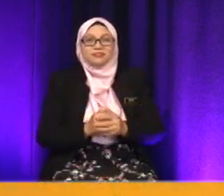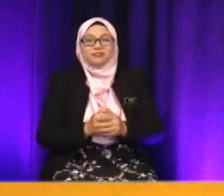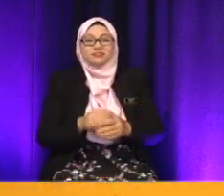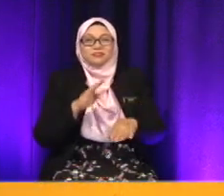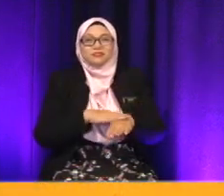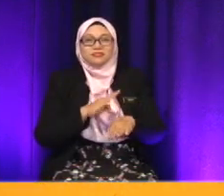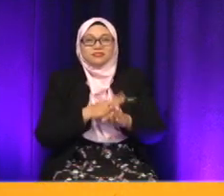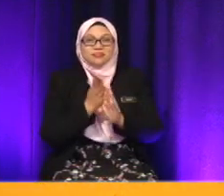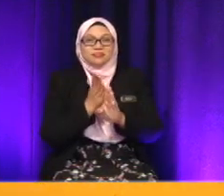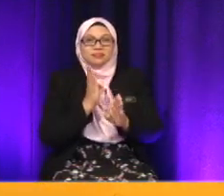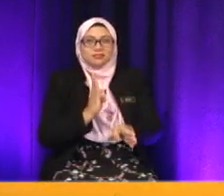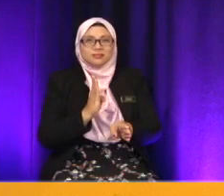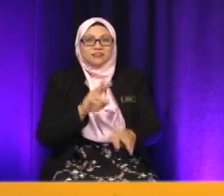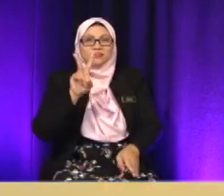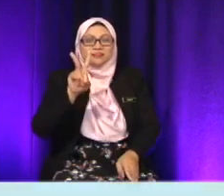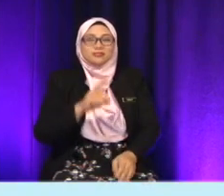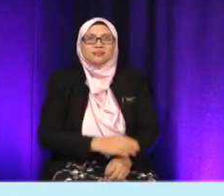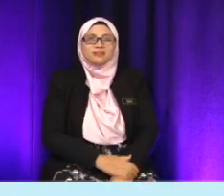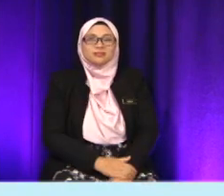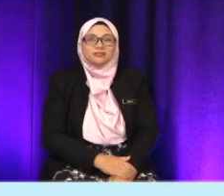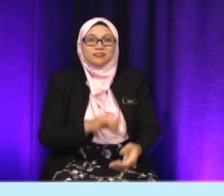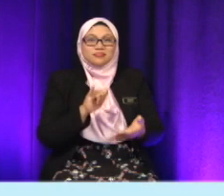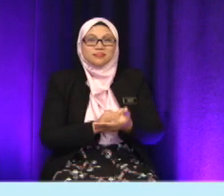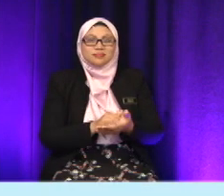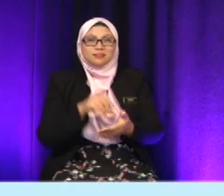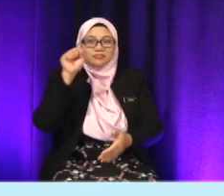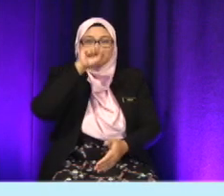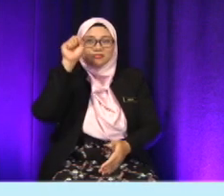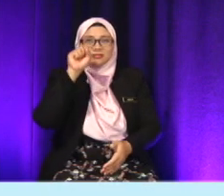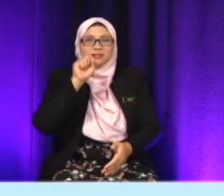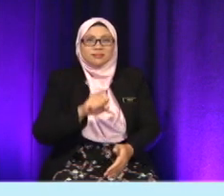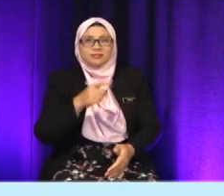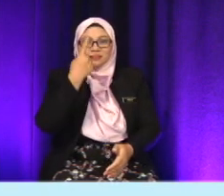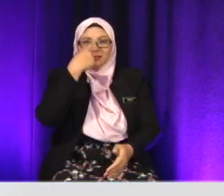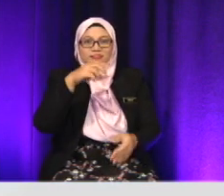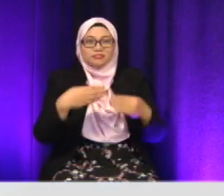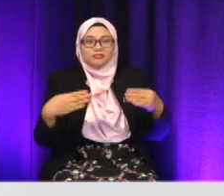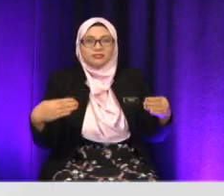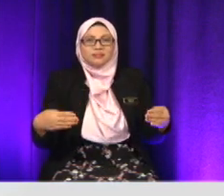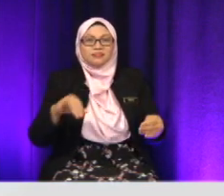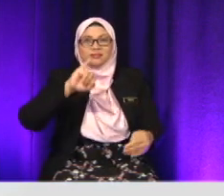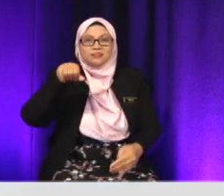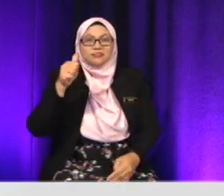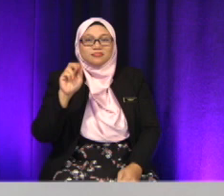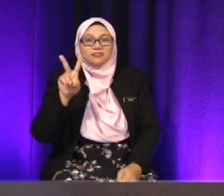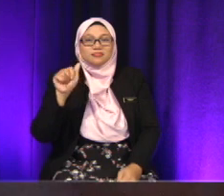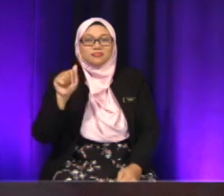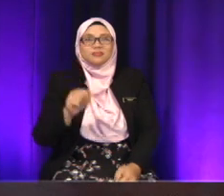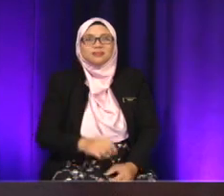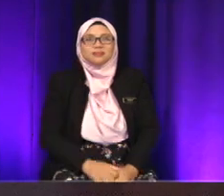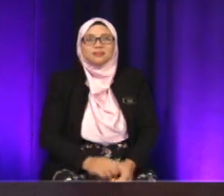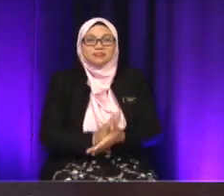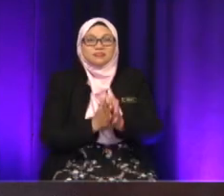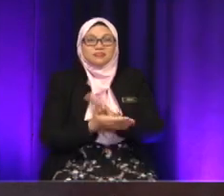yang kedua itu ialah soalnya untuk fase atau caraan Jawa Oke jadi